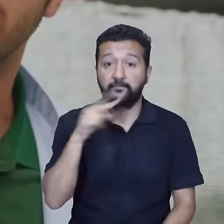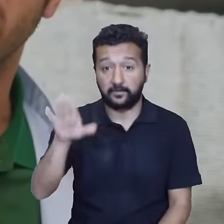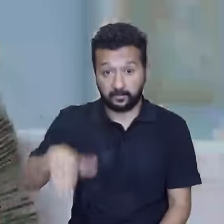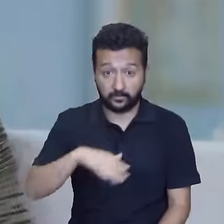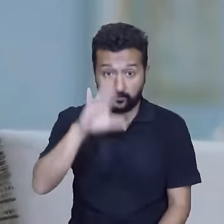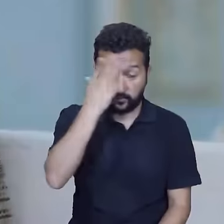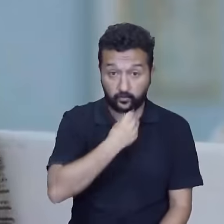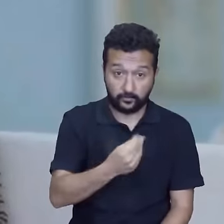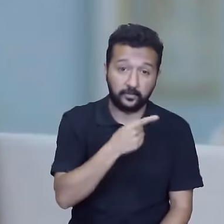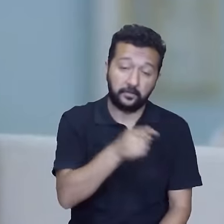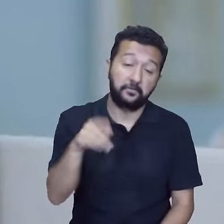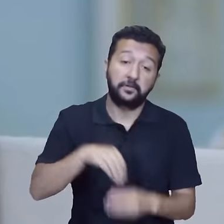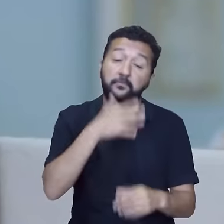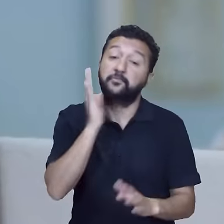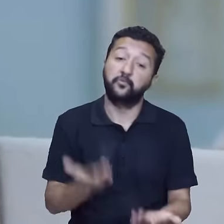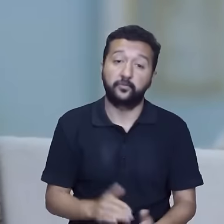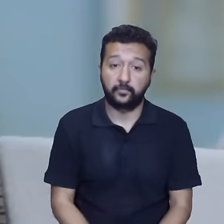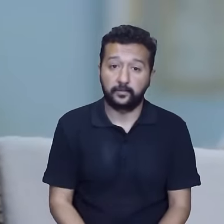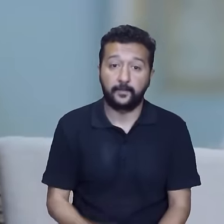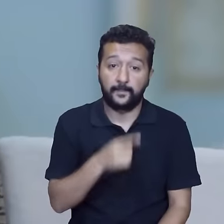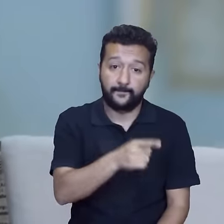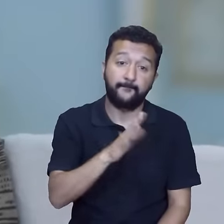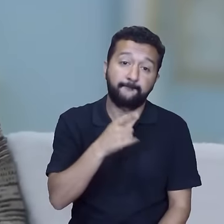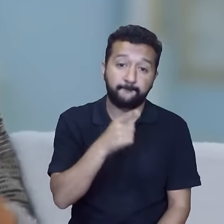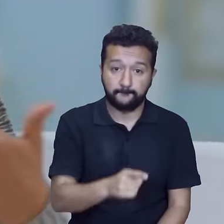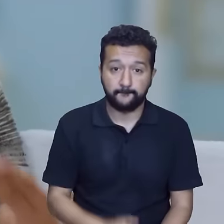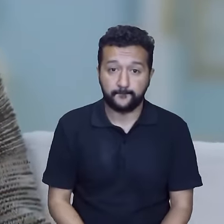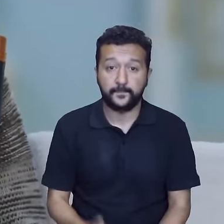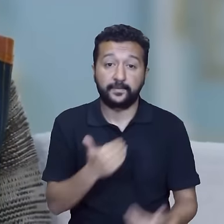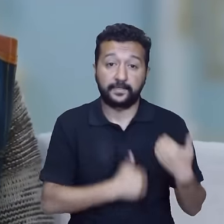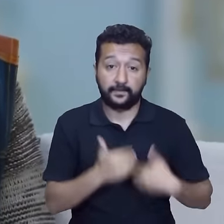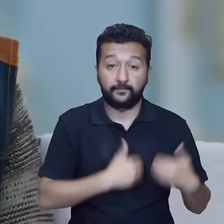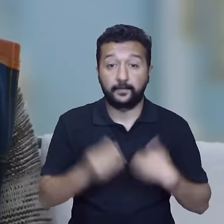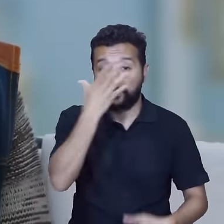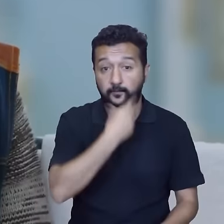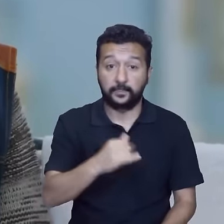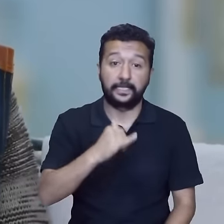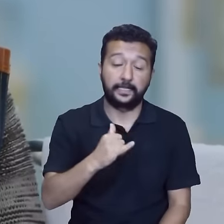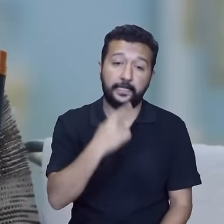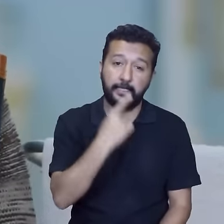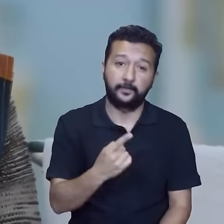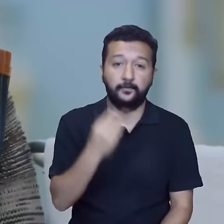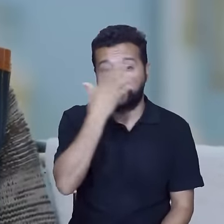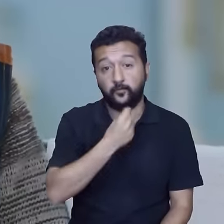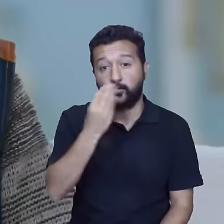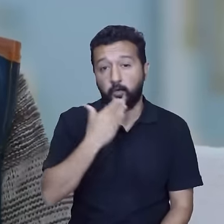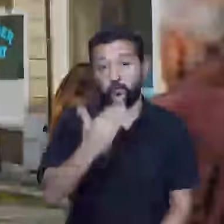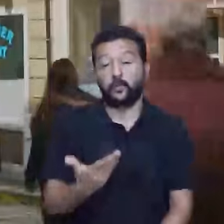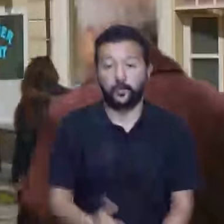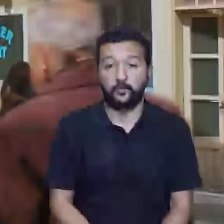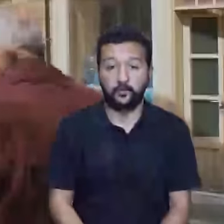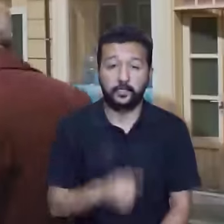da mı güzelmiş ya? Orasını bilmem oğlum. Ama? Sevdanın güzelliğine yakın güzelliği olduğu